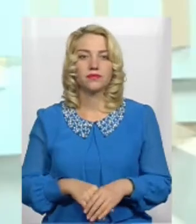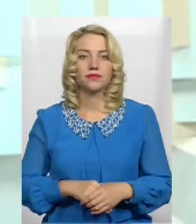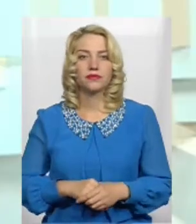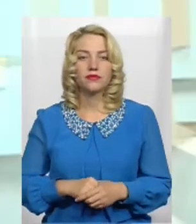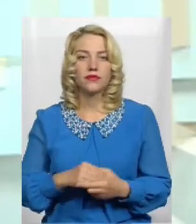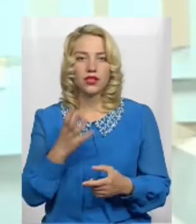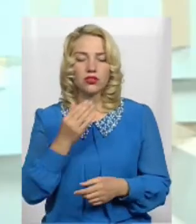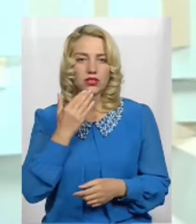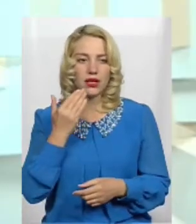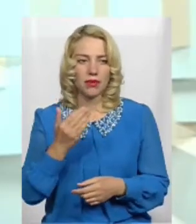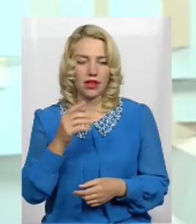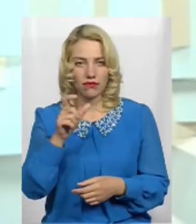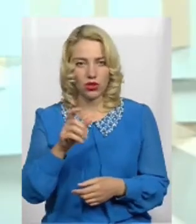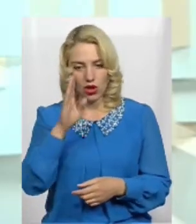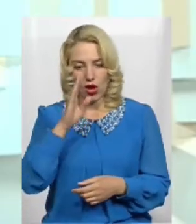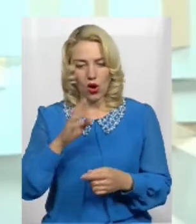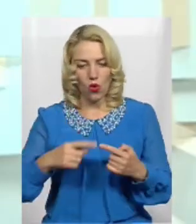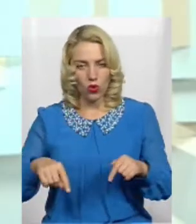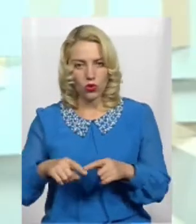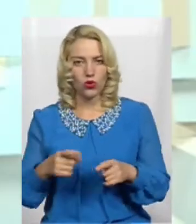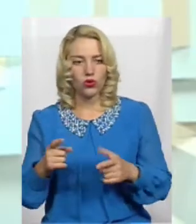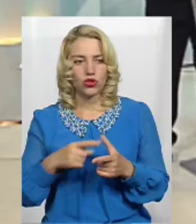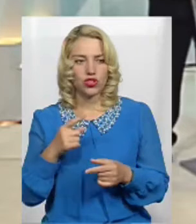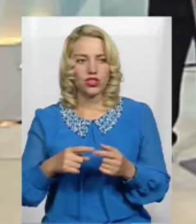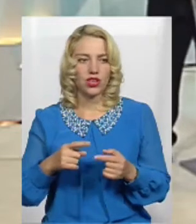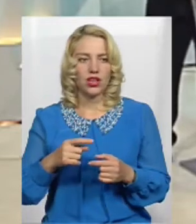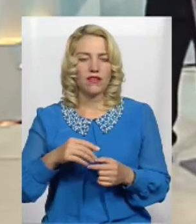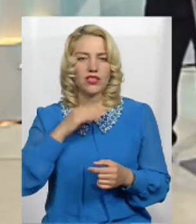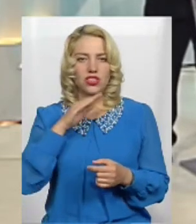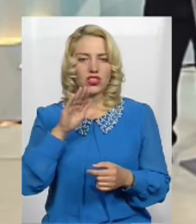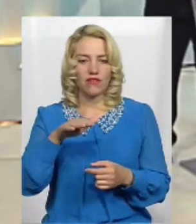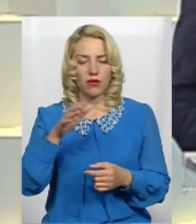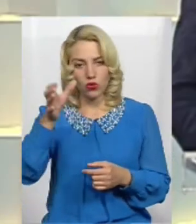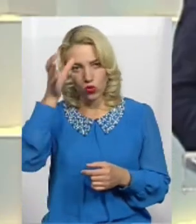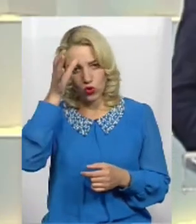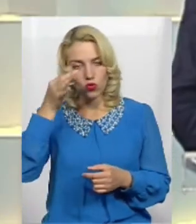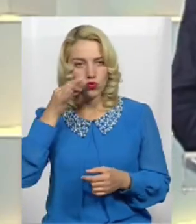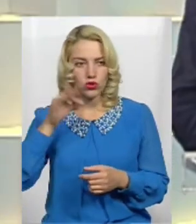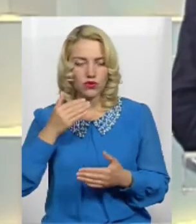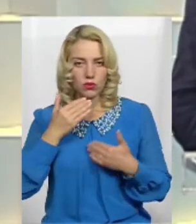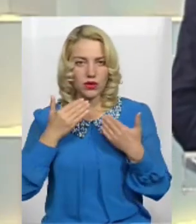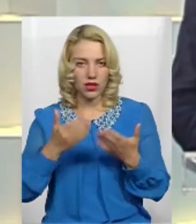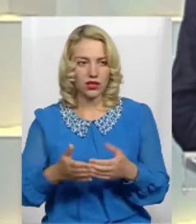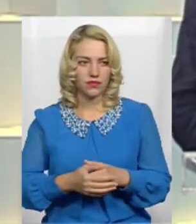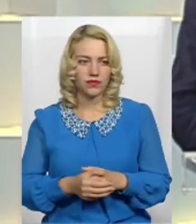запитав житель округу, чи, як вважаєте, чи вистачає вам досвіду і освіти?